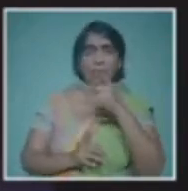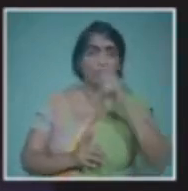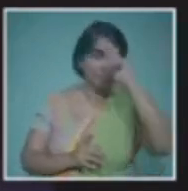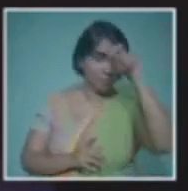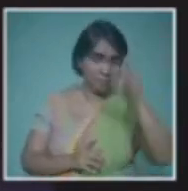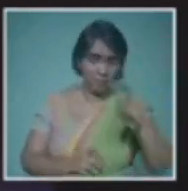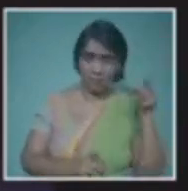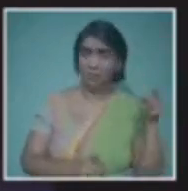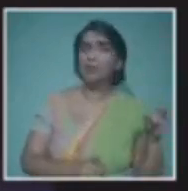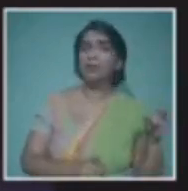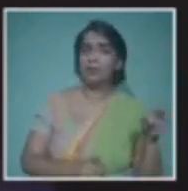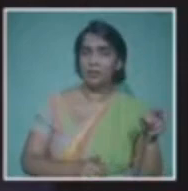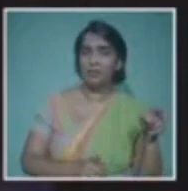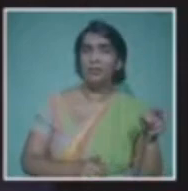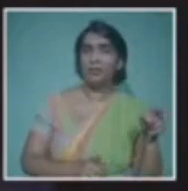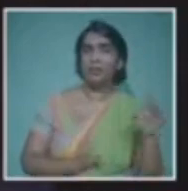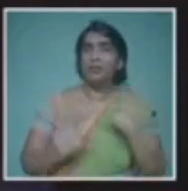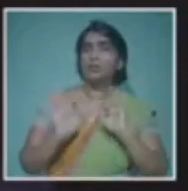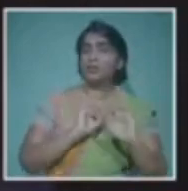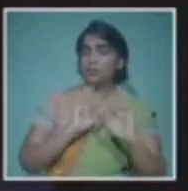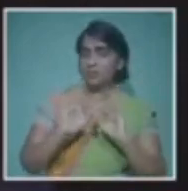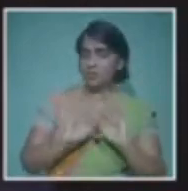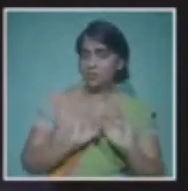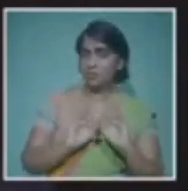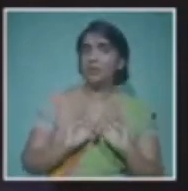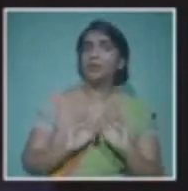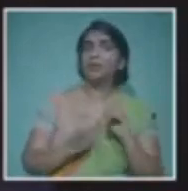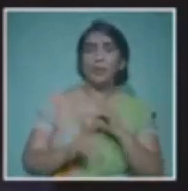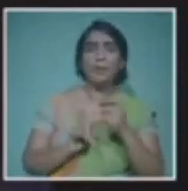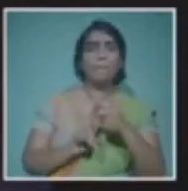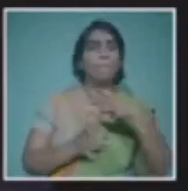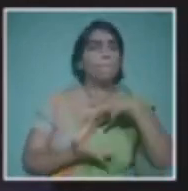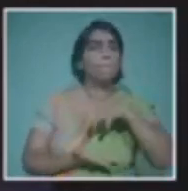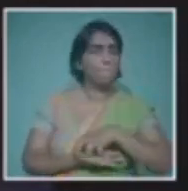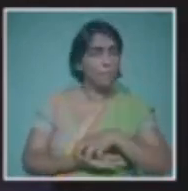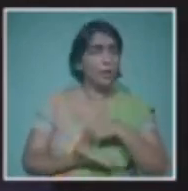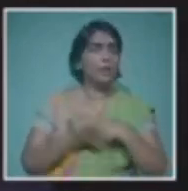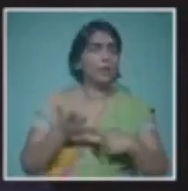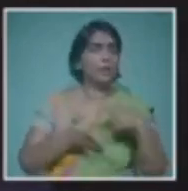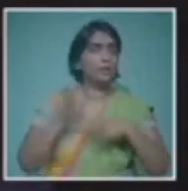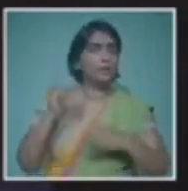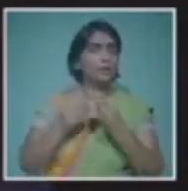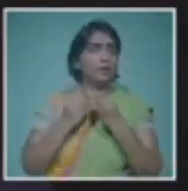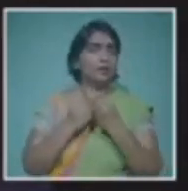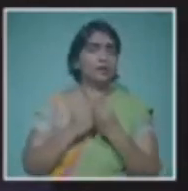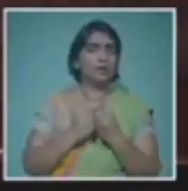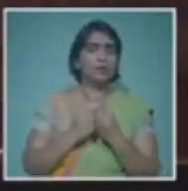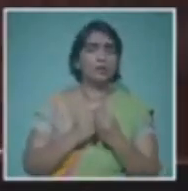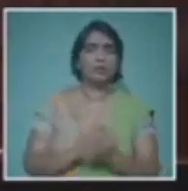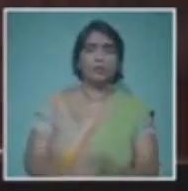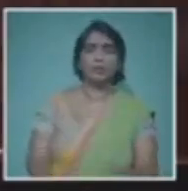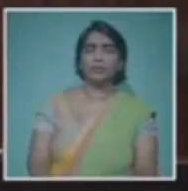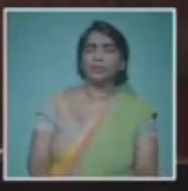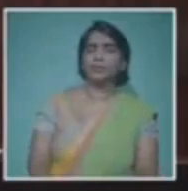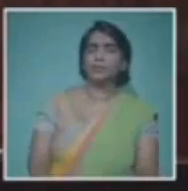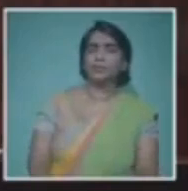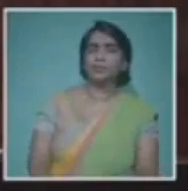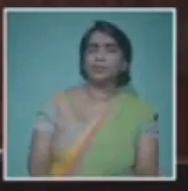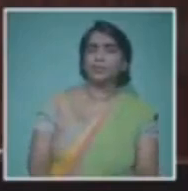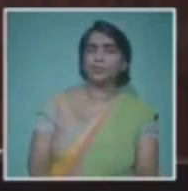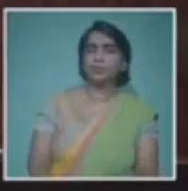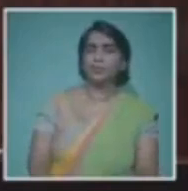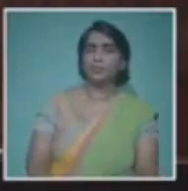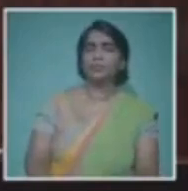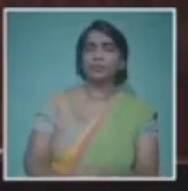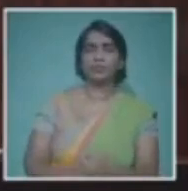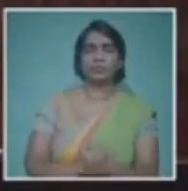මැතිතුමා හිටපු යාපාලන ආණ්ඩුවෙන් මේ පළාත් සභා ඡන්දය තියනදී අපරාධ මුජිබර් රහමන් මන්තුමා කියන්නේ